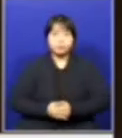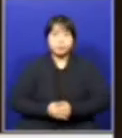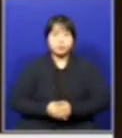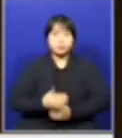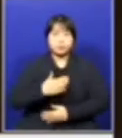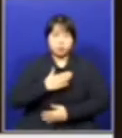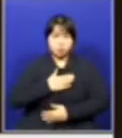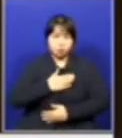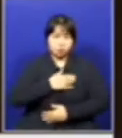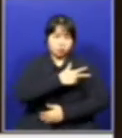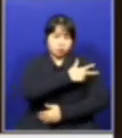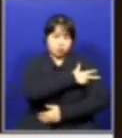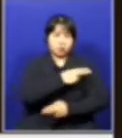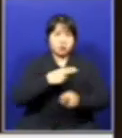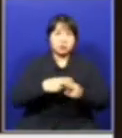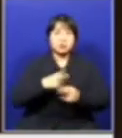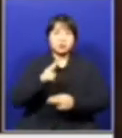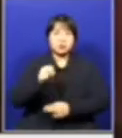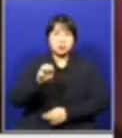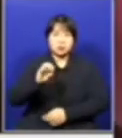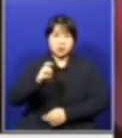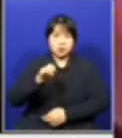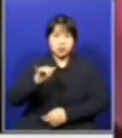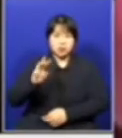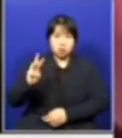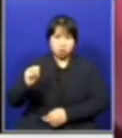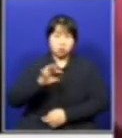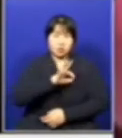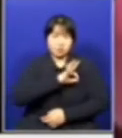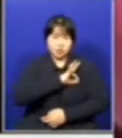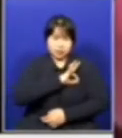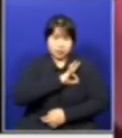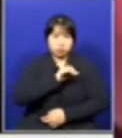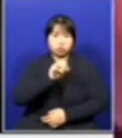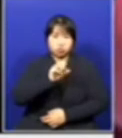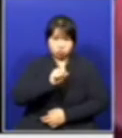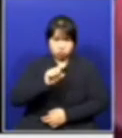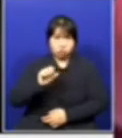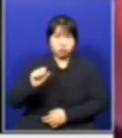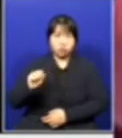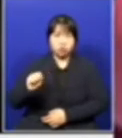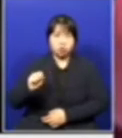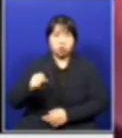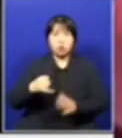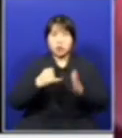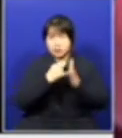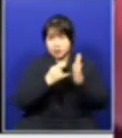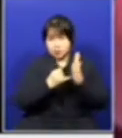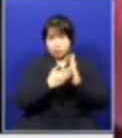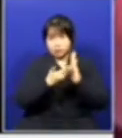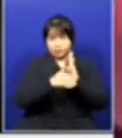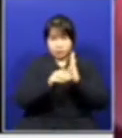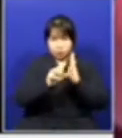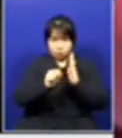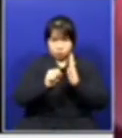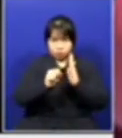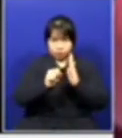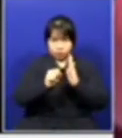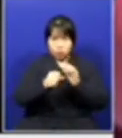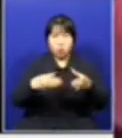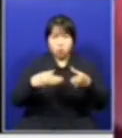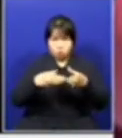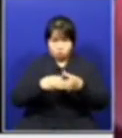กับผมดร.ยมเวชกามาสมาชิกสภาผู้แทนราษฎรจังหวัดสกลนครเขต2พรรคเพื่อไ